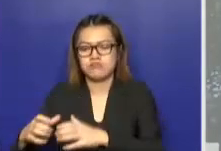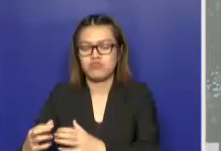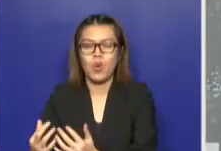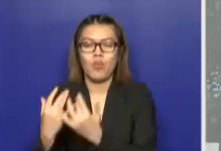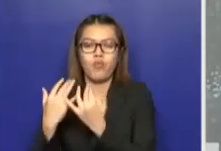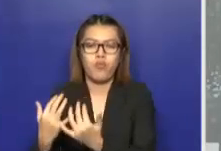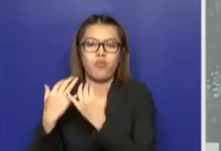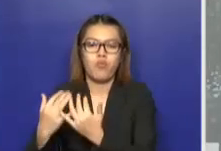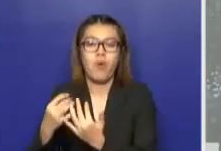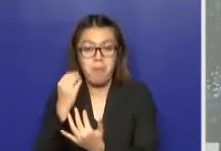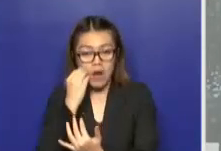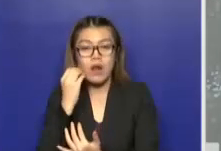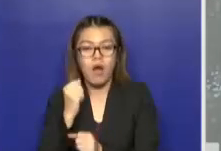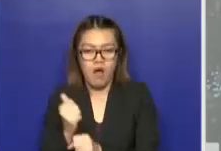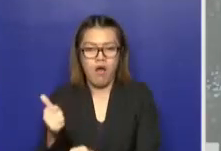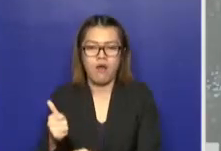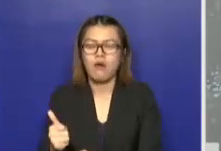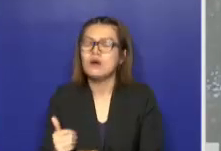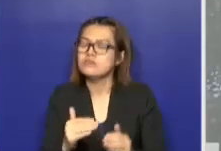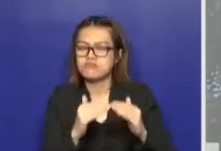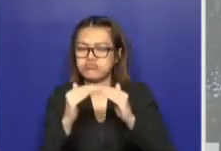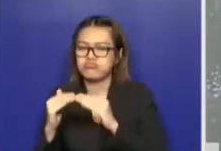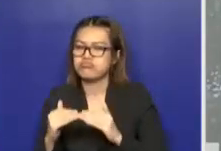ไว้ที่บ้านได้นะครับแต่มันควรเป็นสิทธิพื้